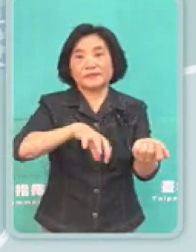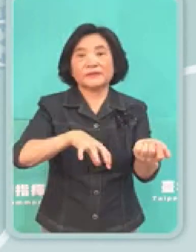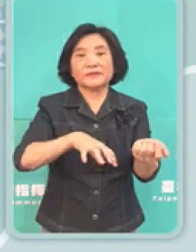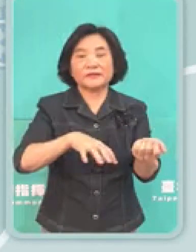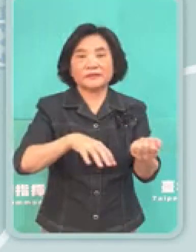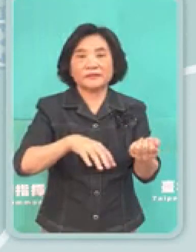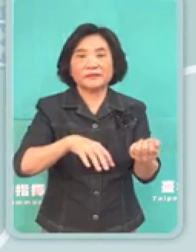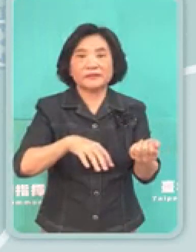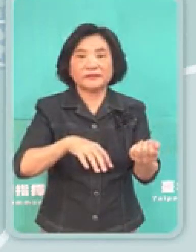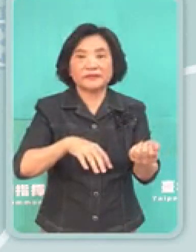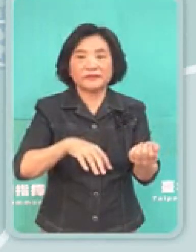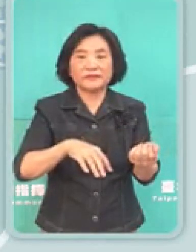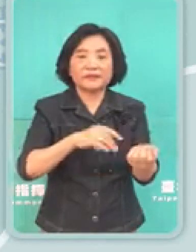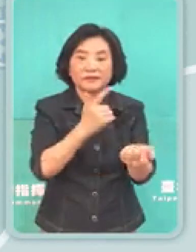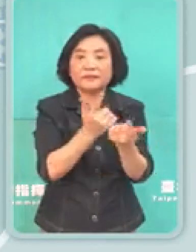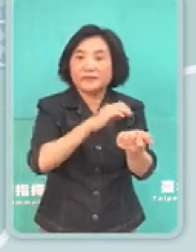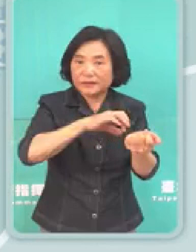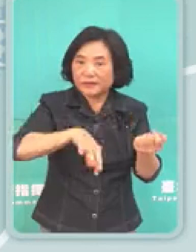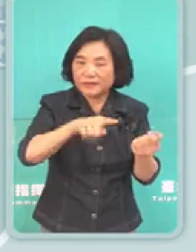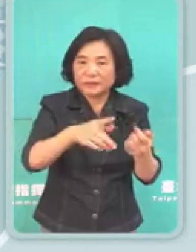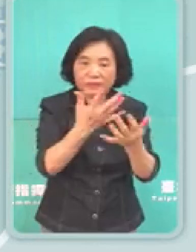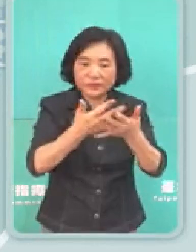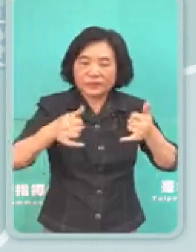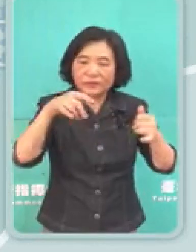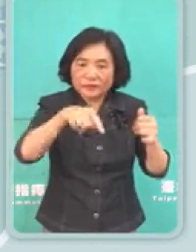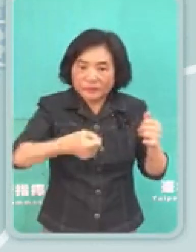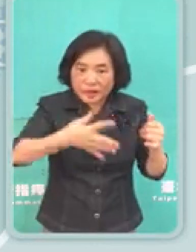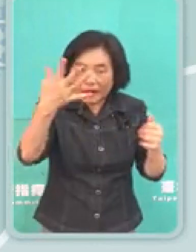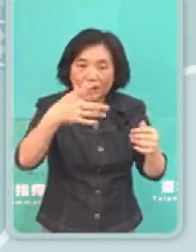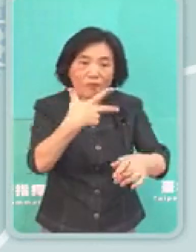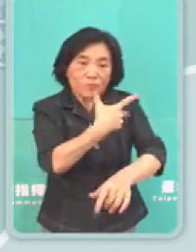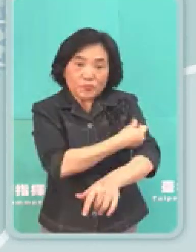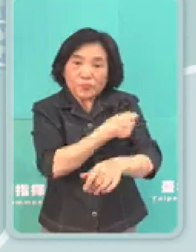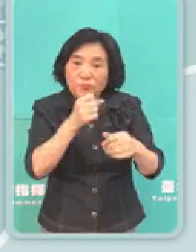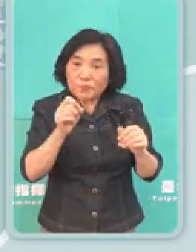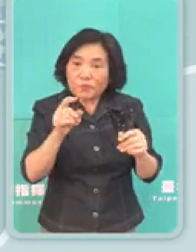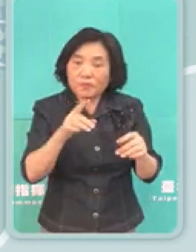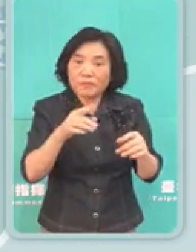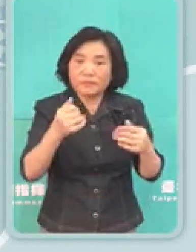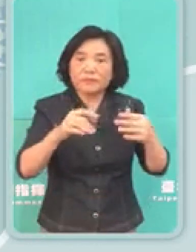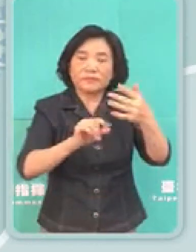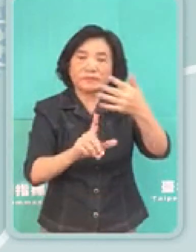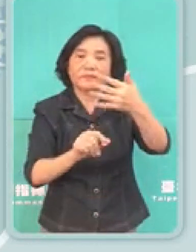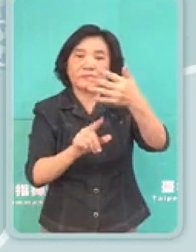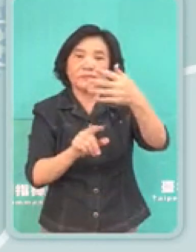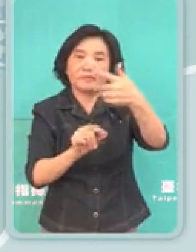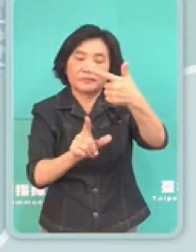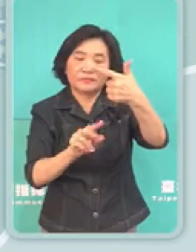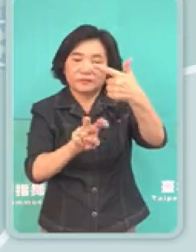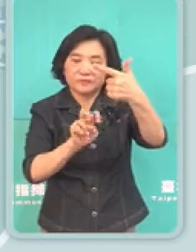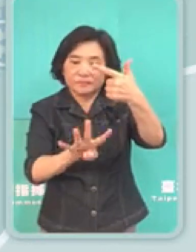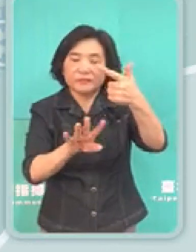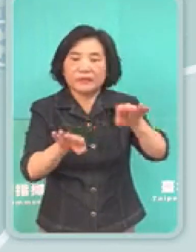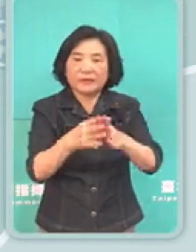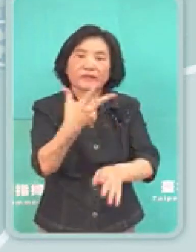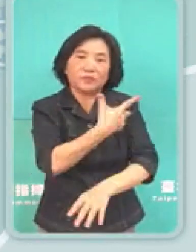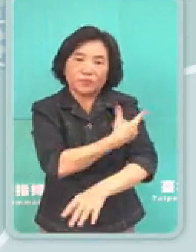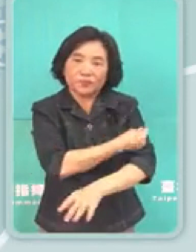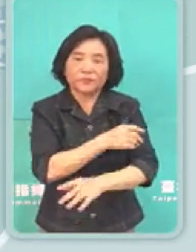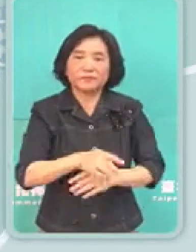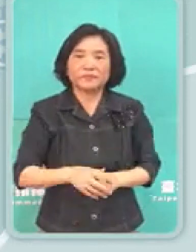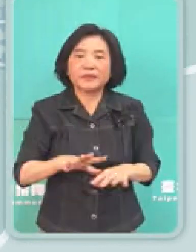医院哦。哦，那接种地点是在6月24号了哦。我们先这样，那将来如果